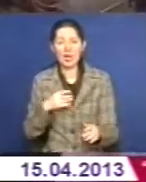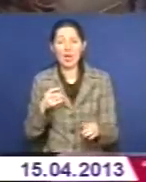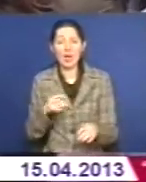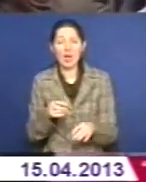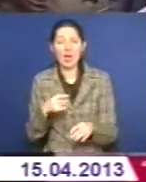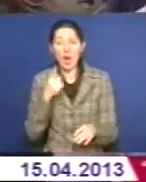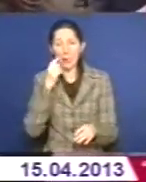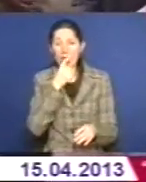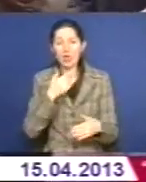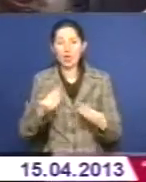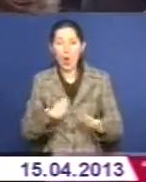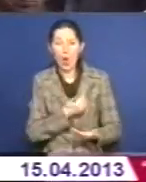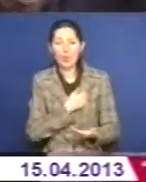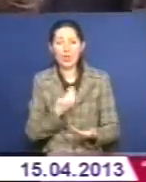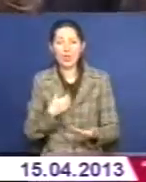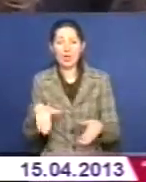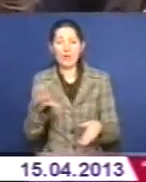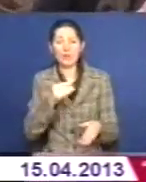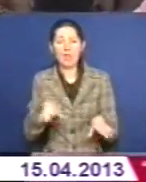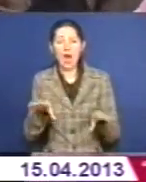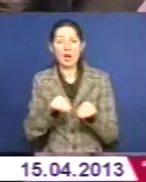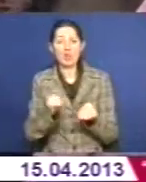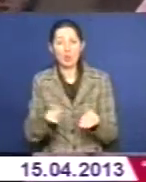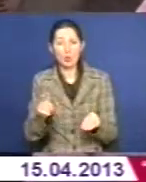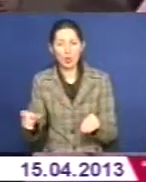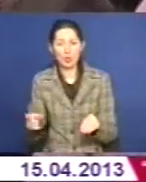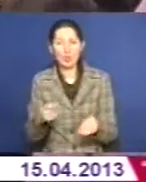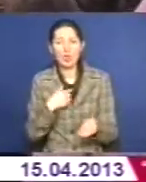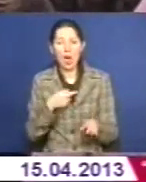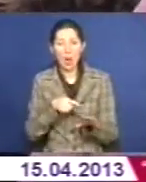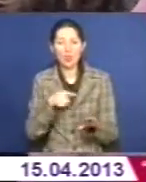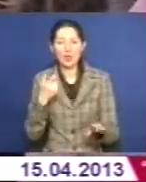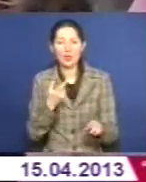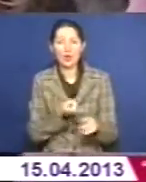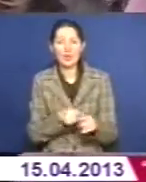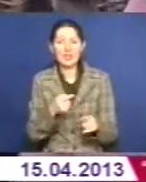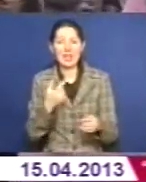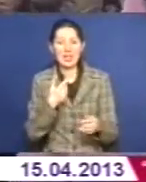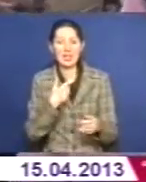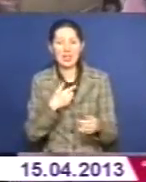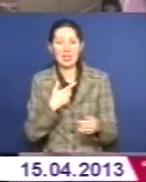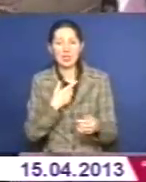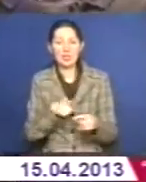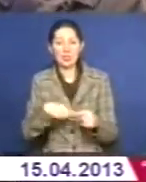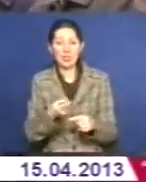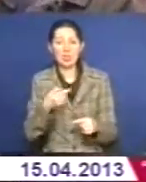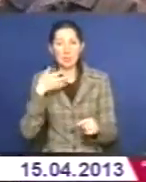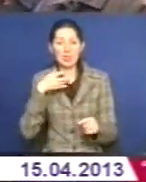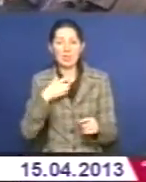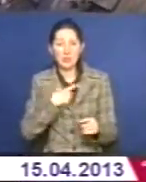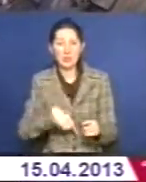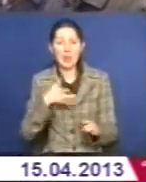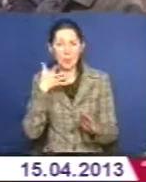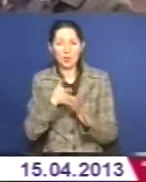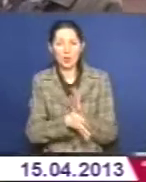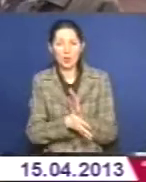людьми, разом з Ісусом, який розпинали. Я то відчую через себе. Мені тяжко то прослухати. Я щороку ходжу сюди. Я вже з